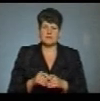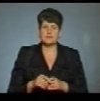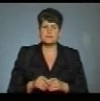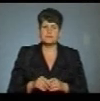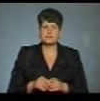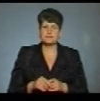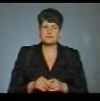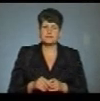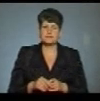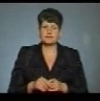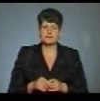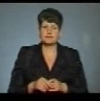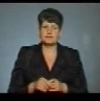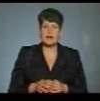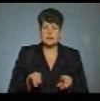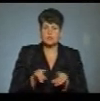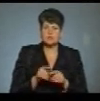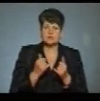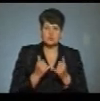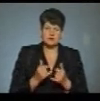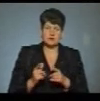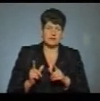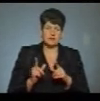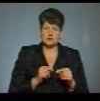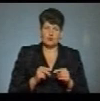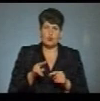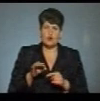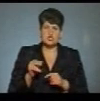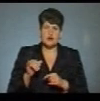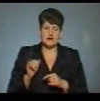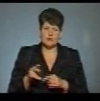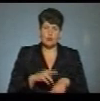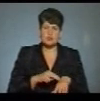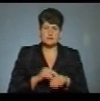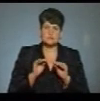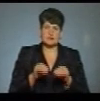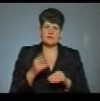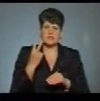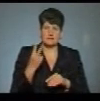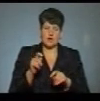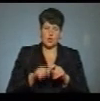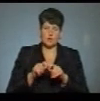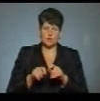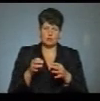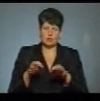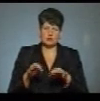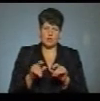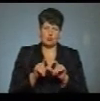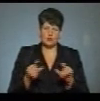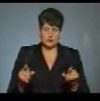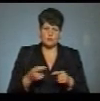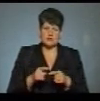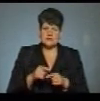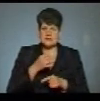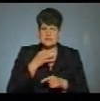поверхонь. Також сьогодні на в'їздах до Почаєва поліцейські облаштували два контрольно-пропускних пункти. Про це